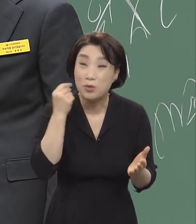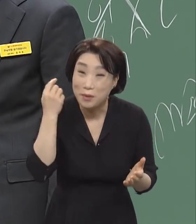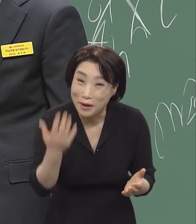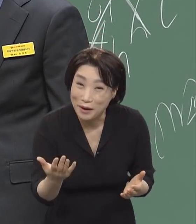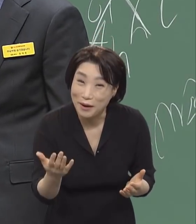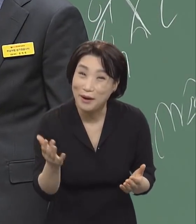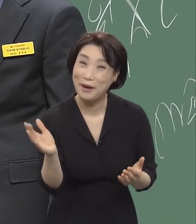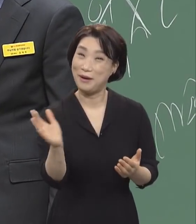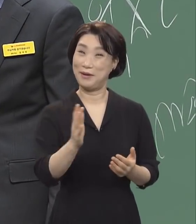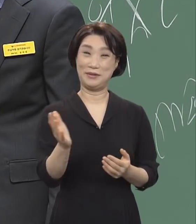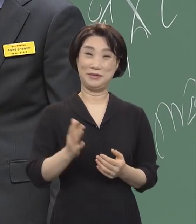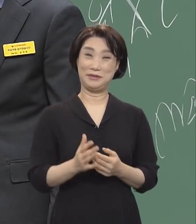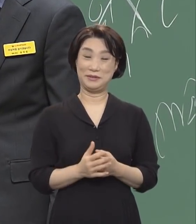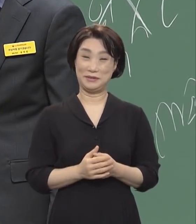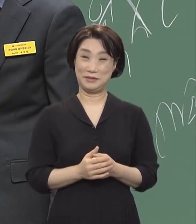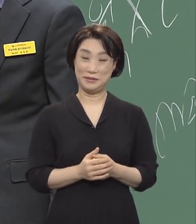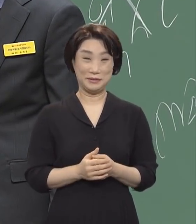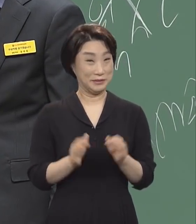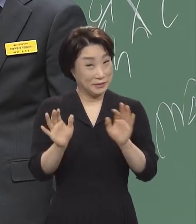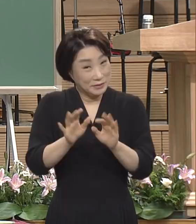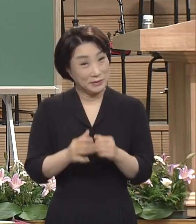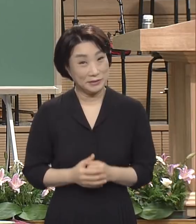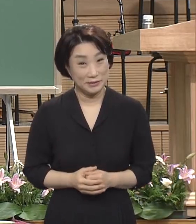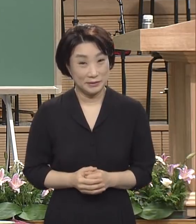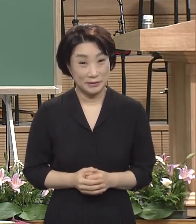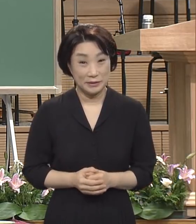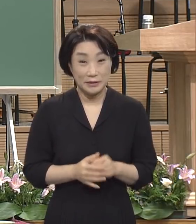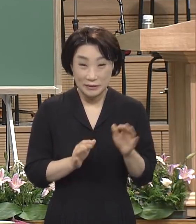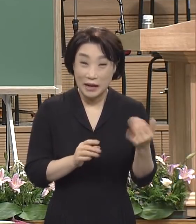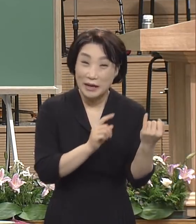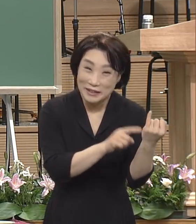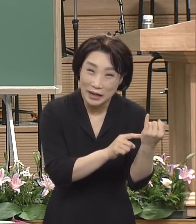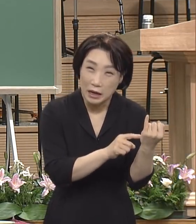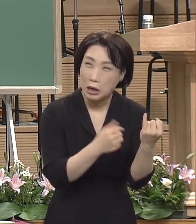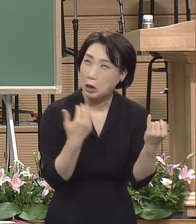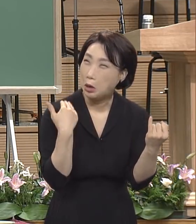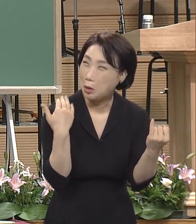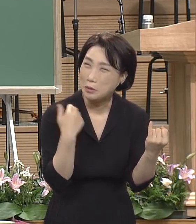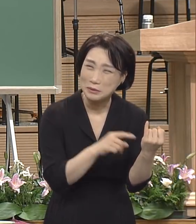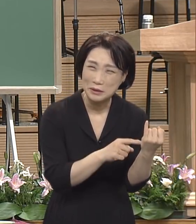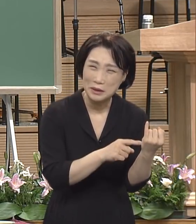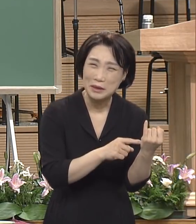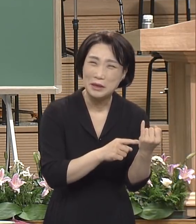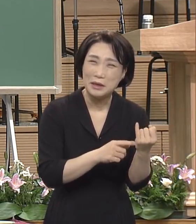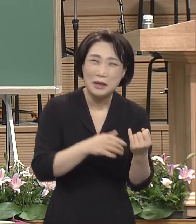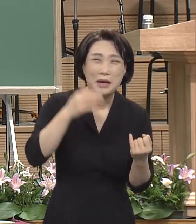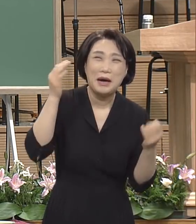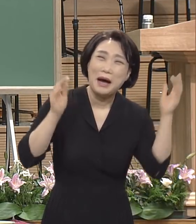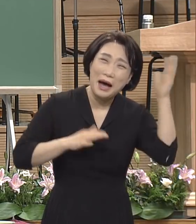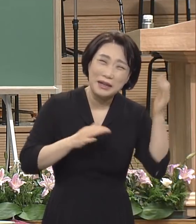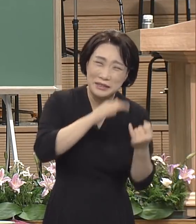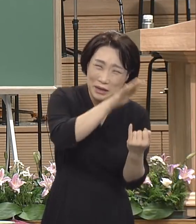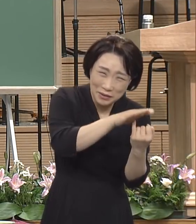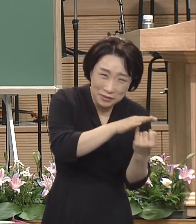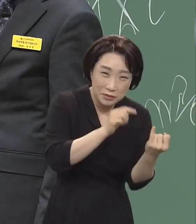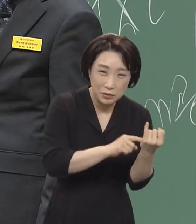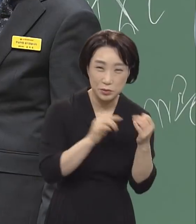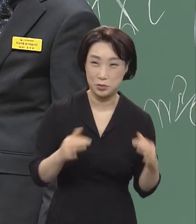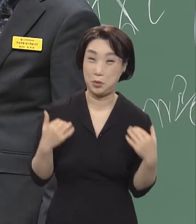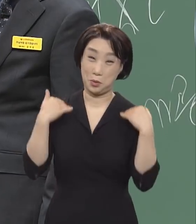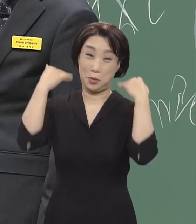말이오. 거짓말이냐. 거짓말이냐. 얘가 엊그제 말에서 조그마한 학생이 있는데 벌써 커서 이렇게